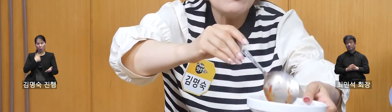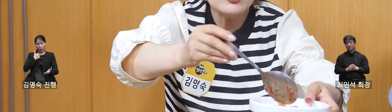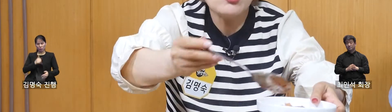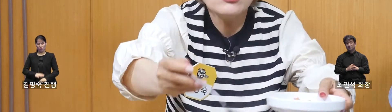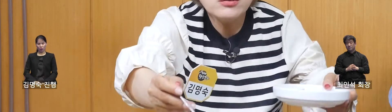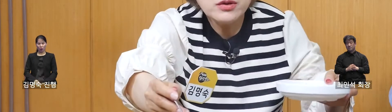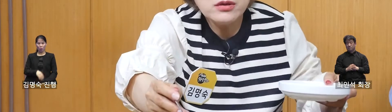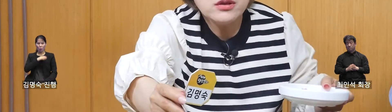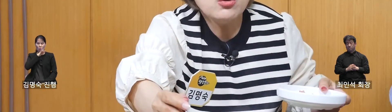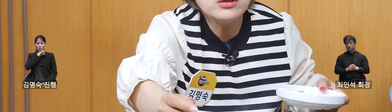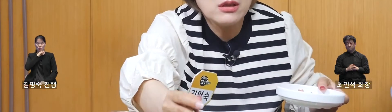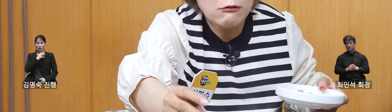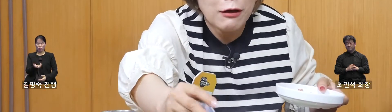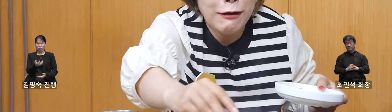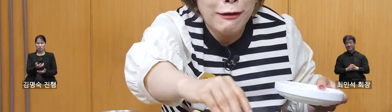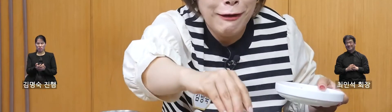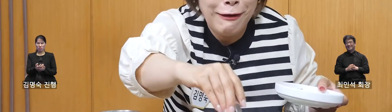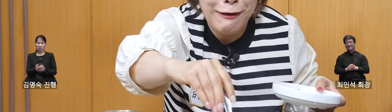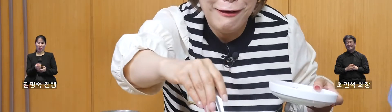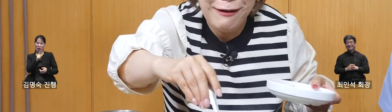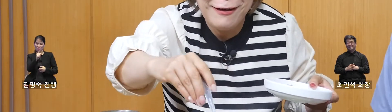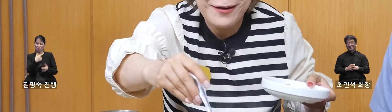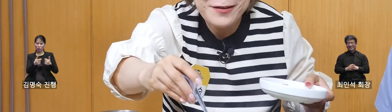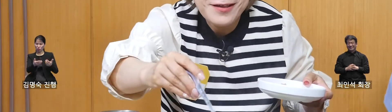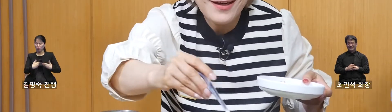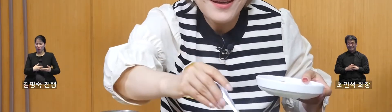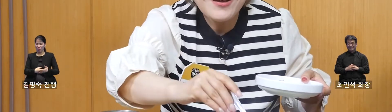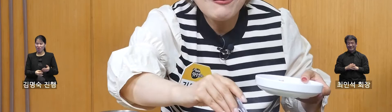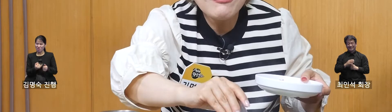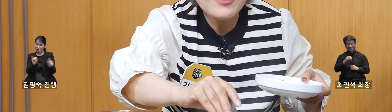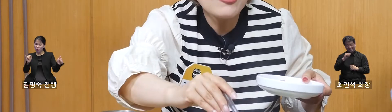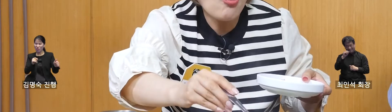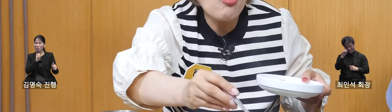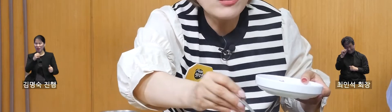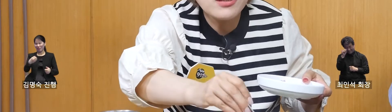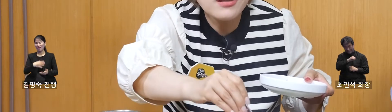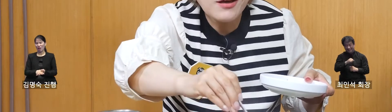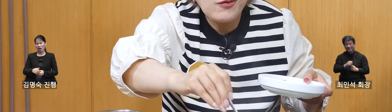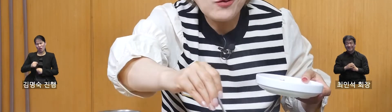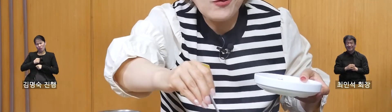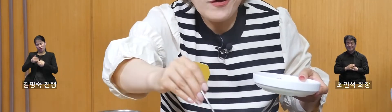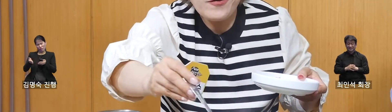오징어국 한 번만 더 끓이면 이혼이라고. 그렇군요. 그러니까 군대에서